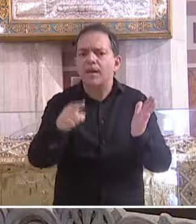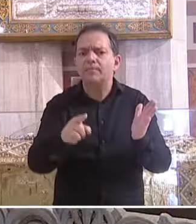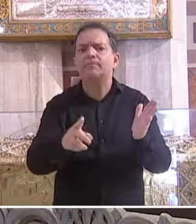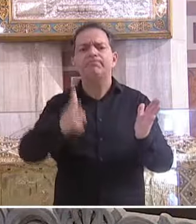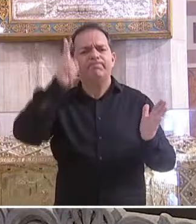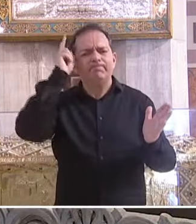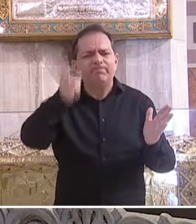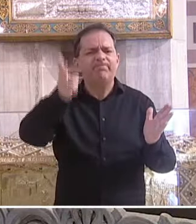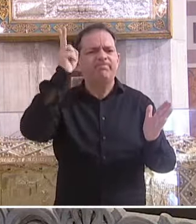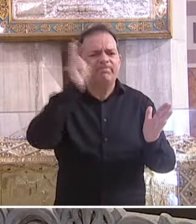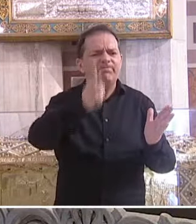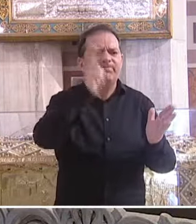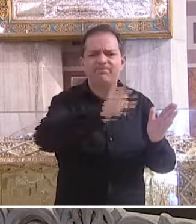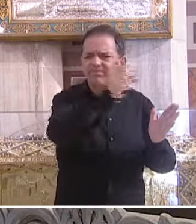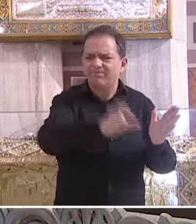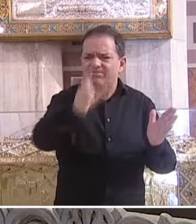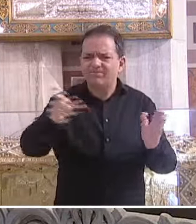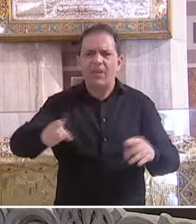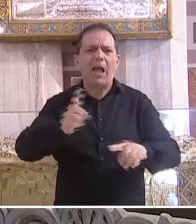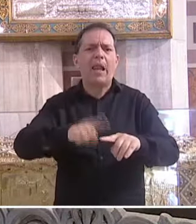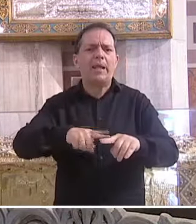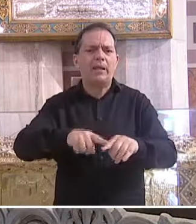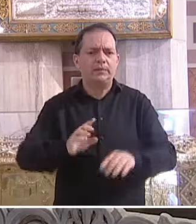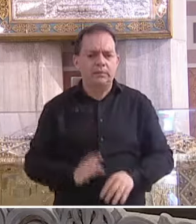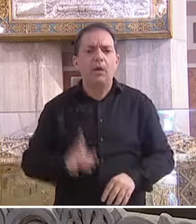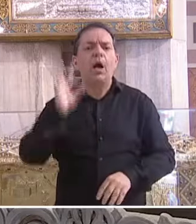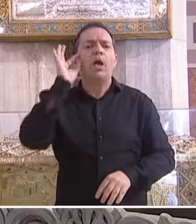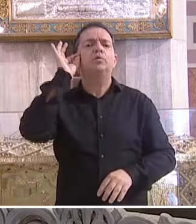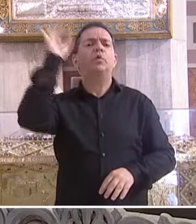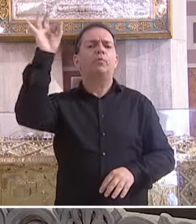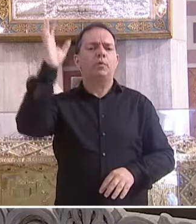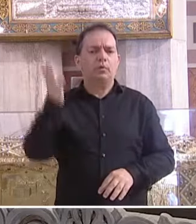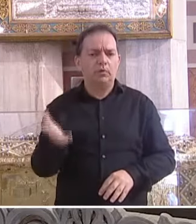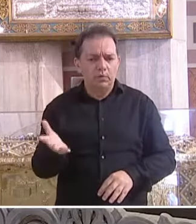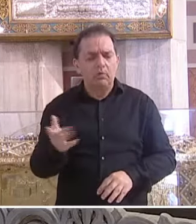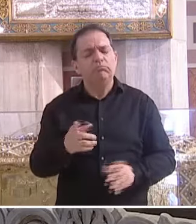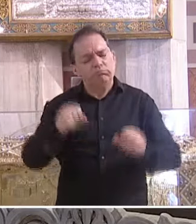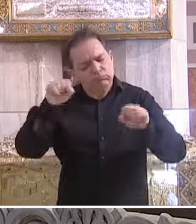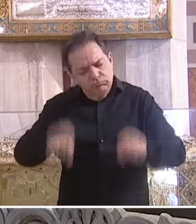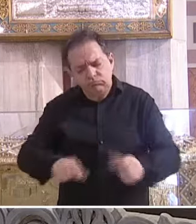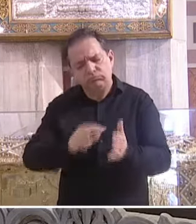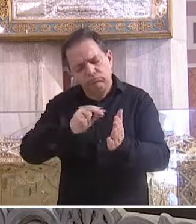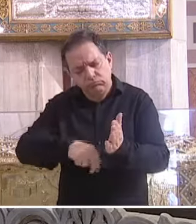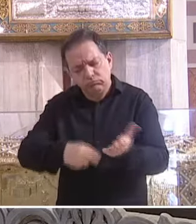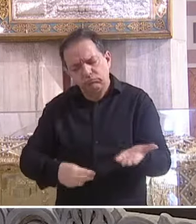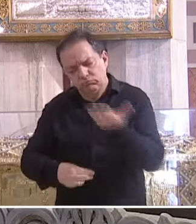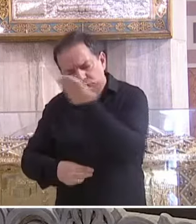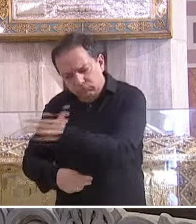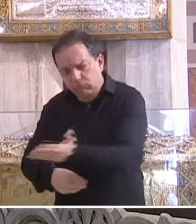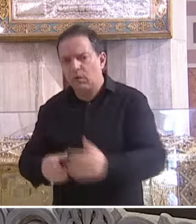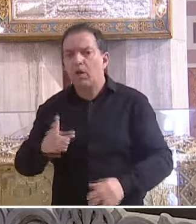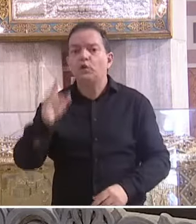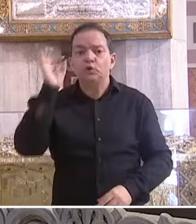κατά διαταγή των Οθωμανών ένα σκοπό είχε, να σωθεί το έθνος και όχι